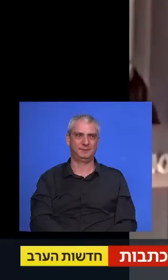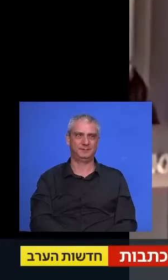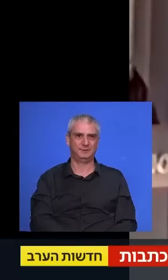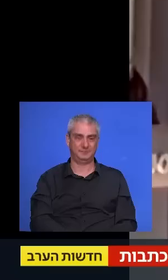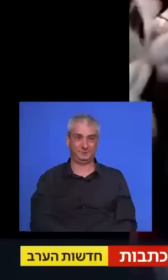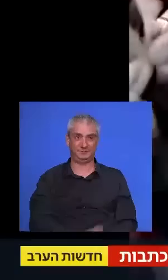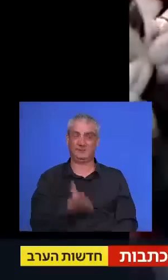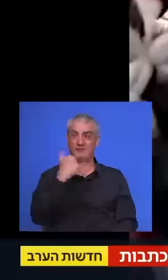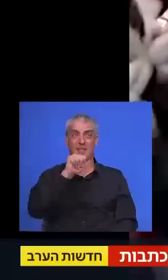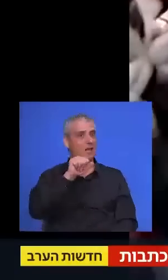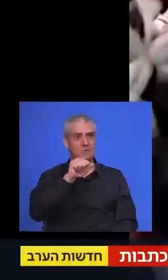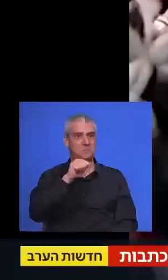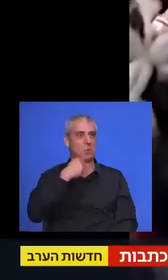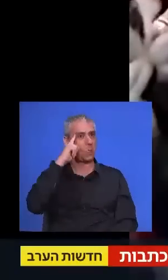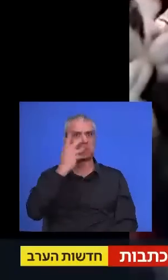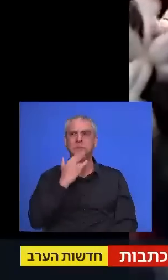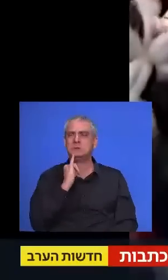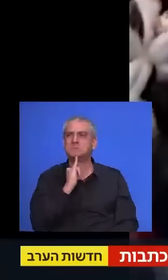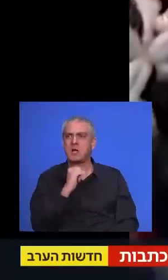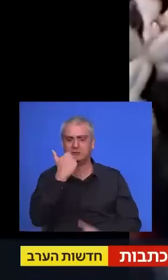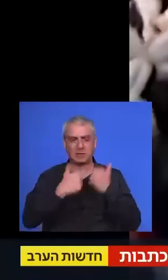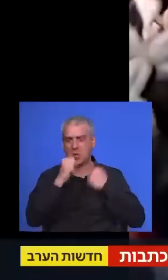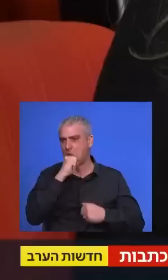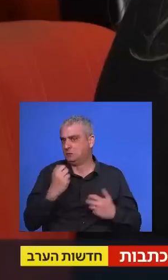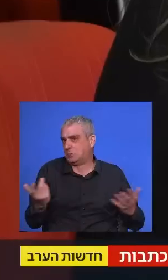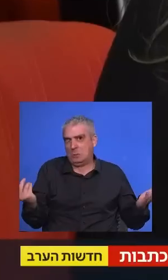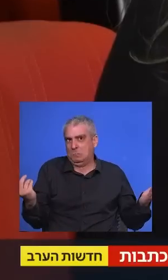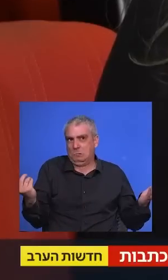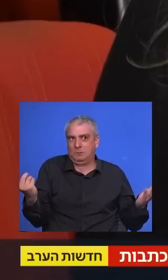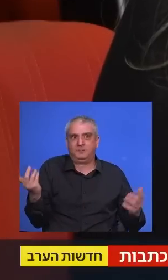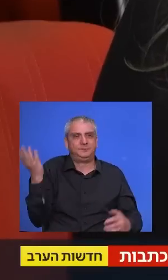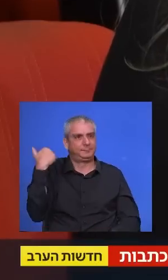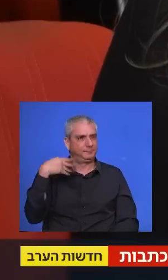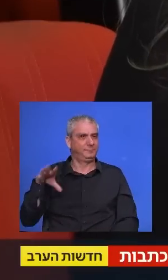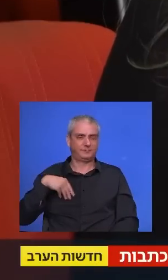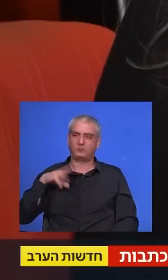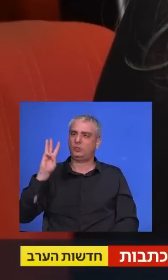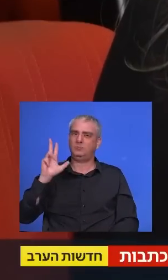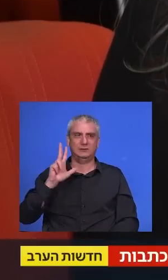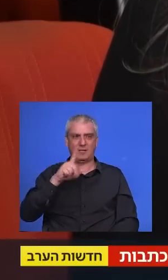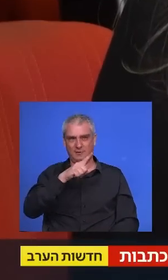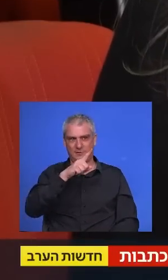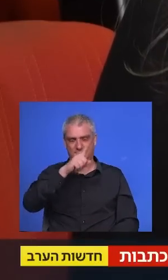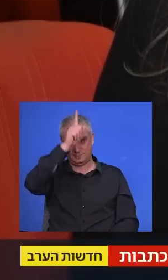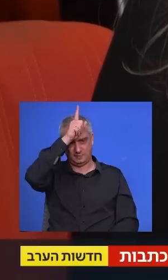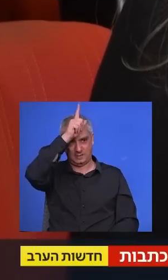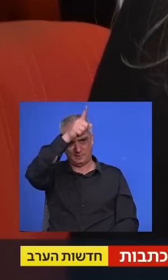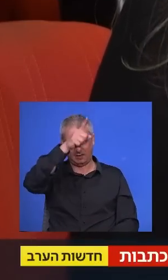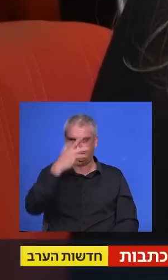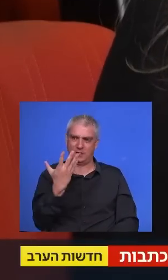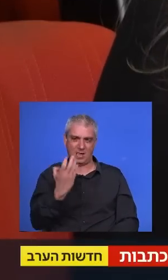לפני אילנית לא ממש ידעו בישראל מהו האירוויזיון. הייתי יחד עם שלמה צח